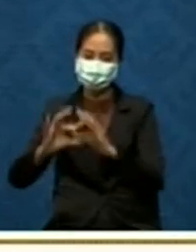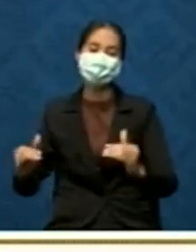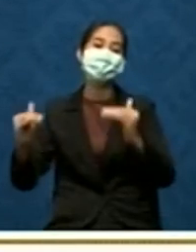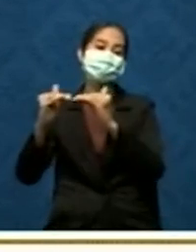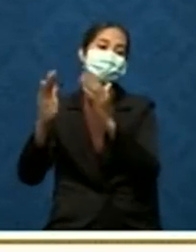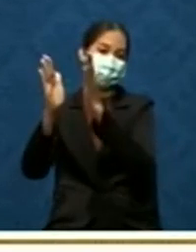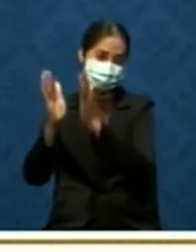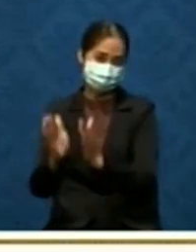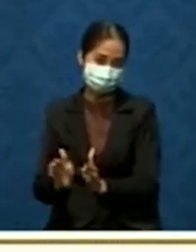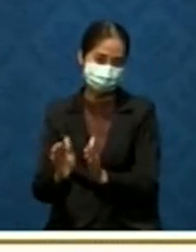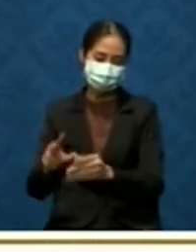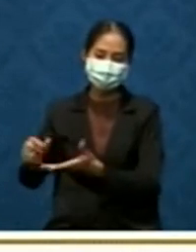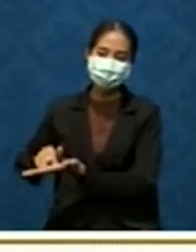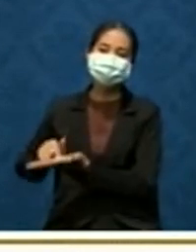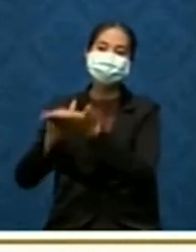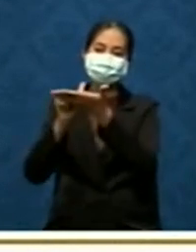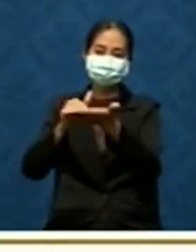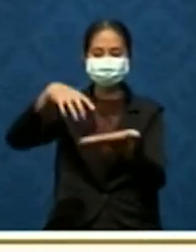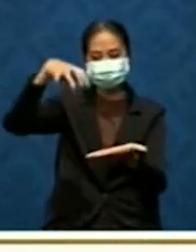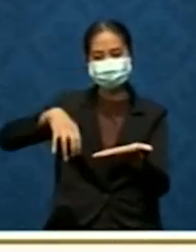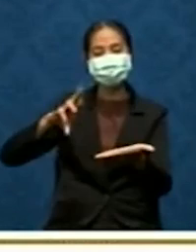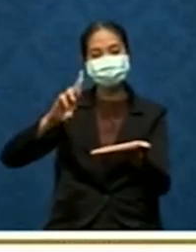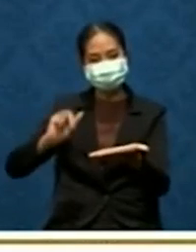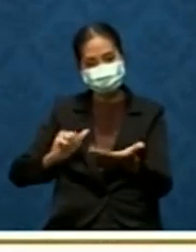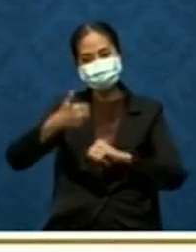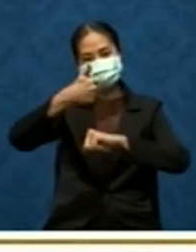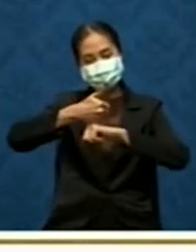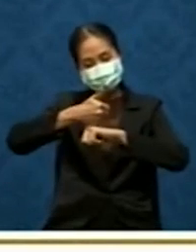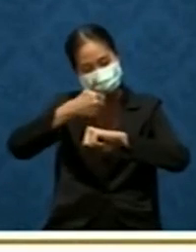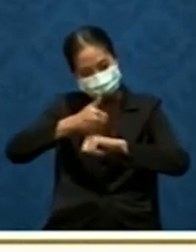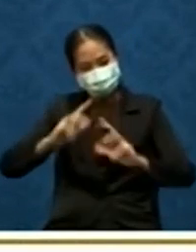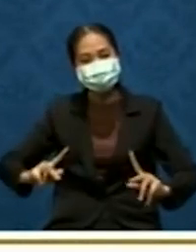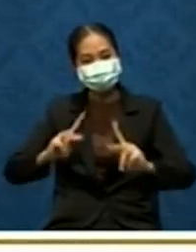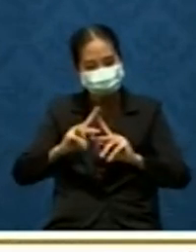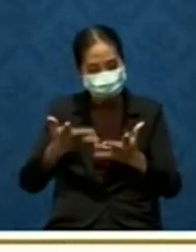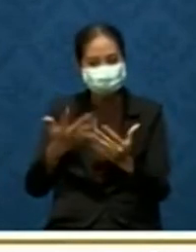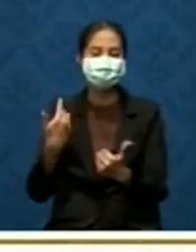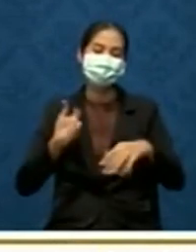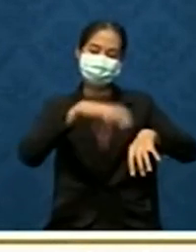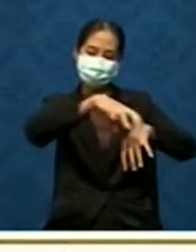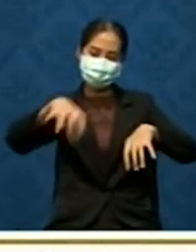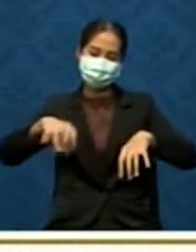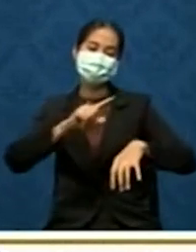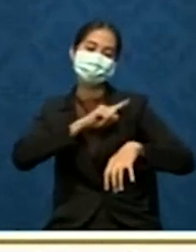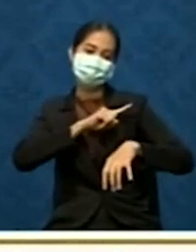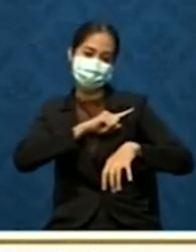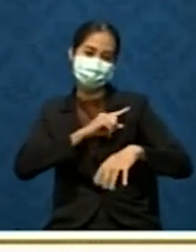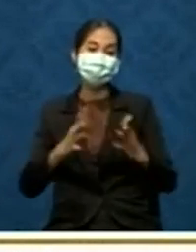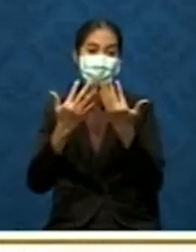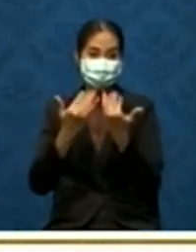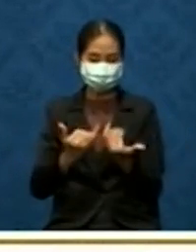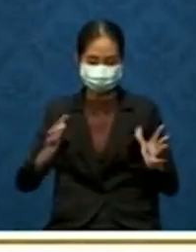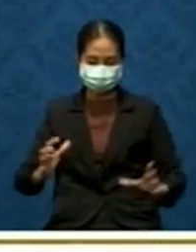นตรีรัฐสภาและหน่วยงานที่เกี่ยวข้องนี่คือ4ข้อที่เราได้ร่วมสรุป